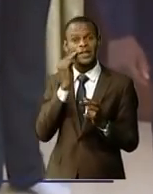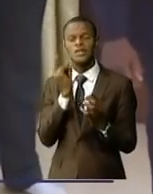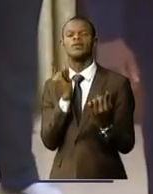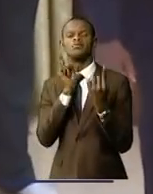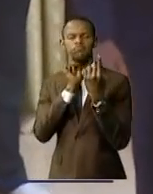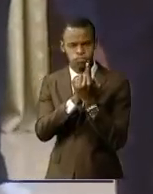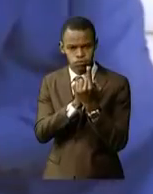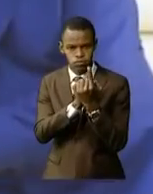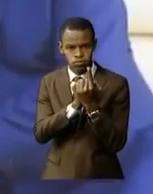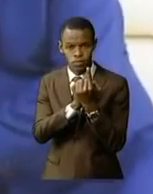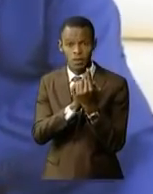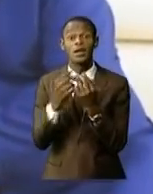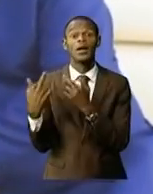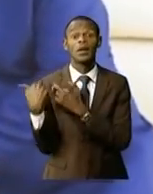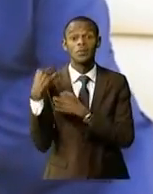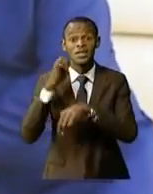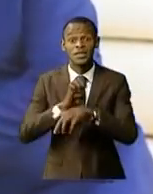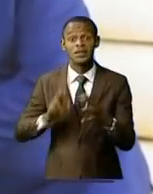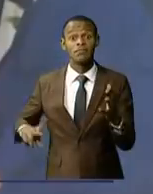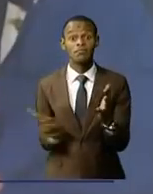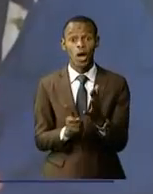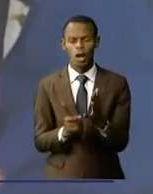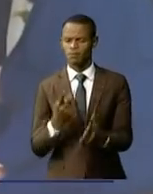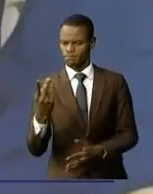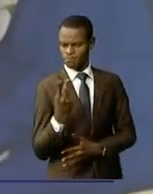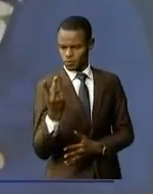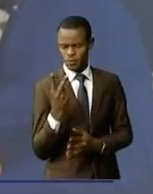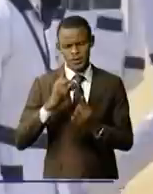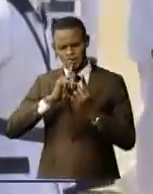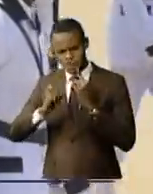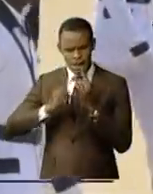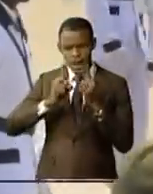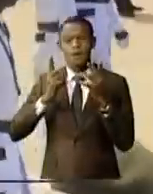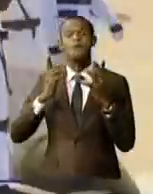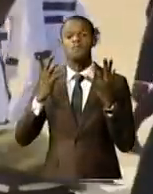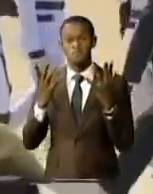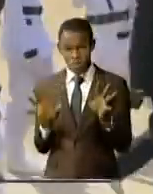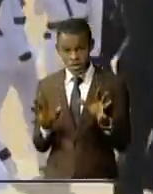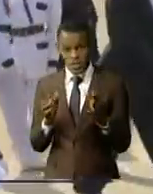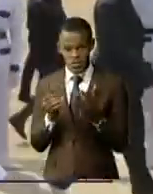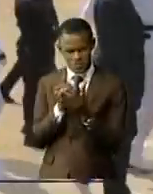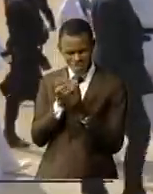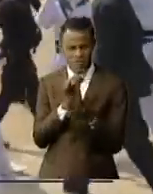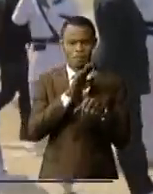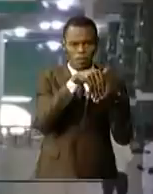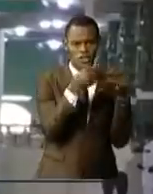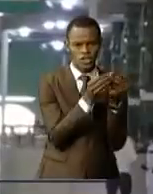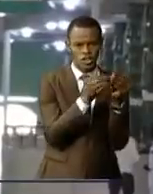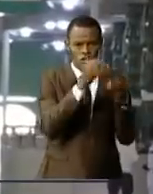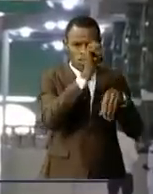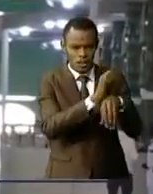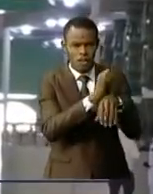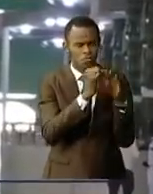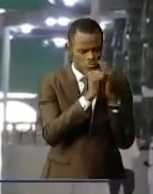légaux en l'honneur. Et c'est là, avant de prendre part au culte d'action des grâces organisé pour la circonstance. Cet instant a été